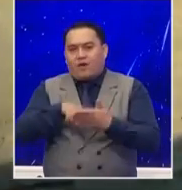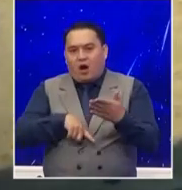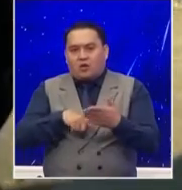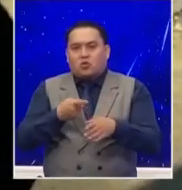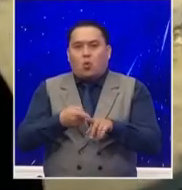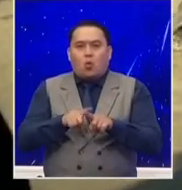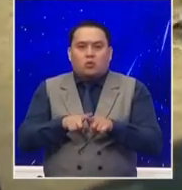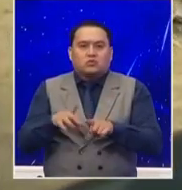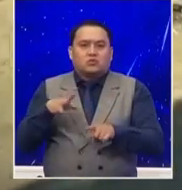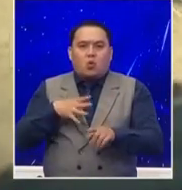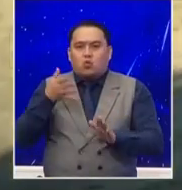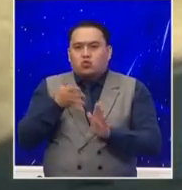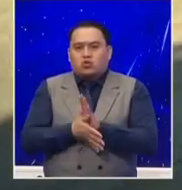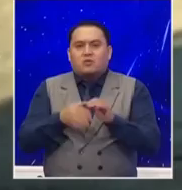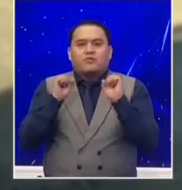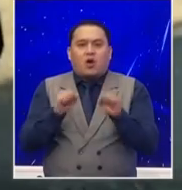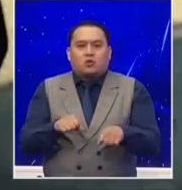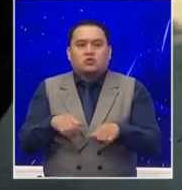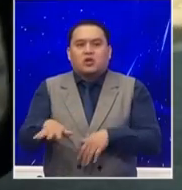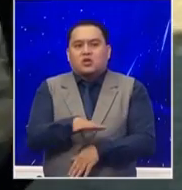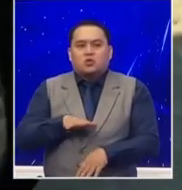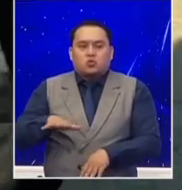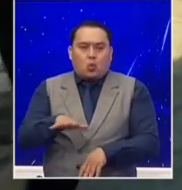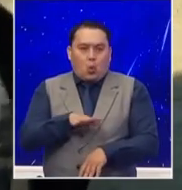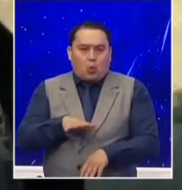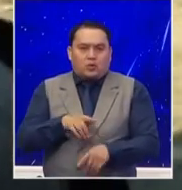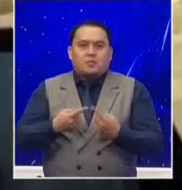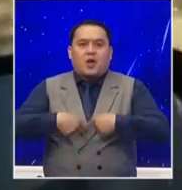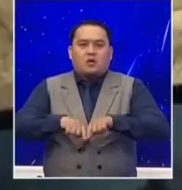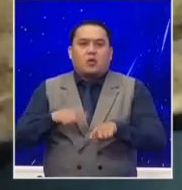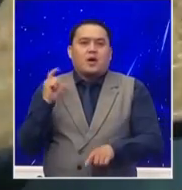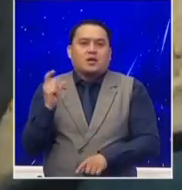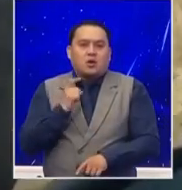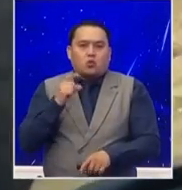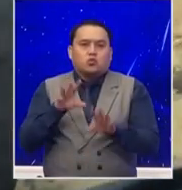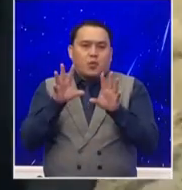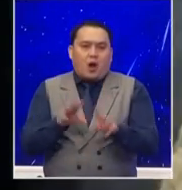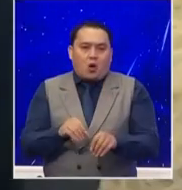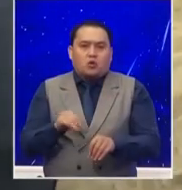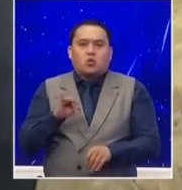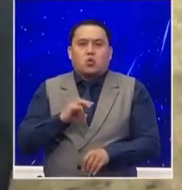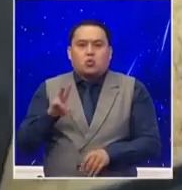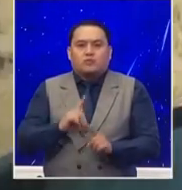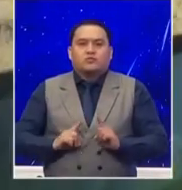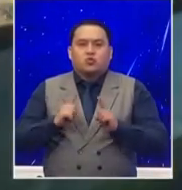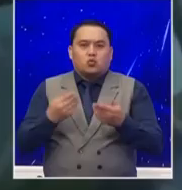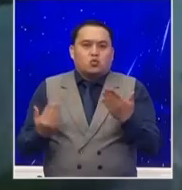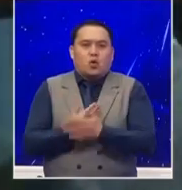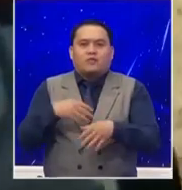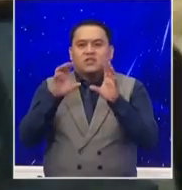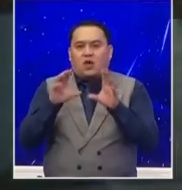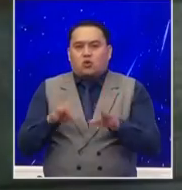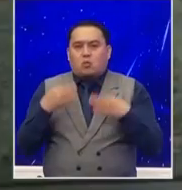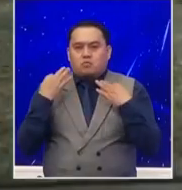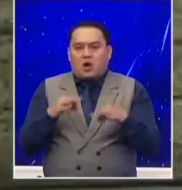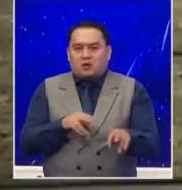это наносит непоправимый ущерб особо охраняемой территории. В департаменте экологии успокаивают, уже в июне вступит в силу новый закон.